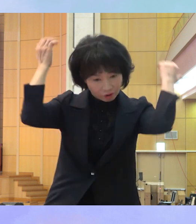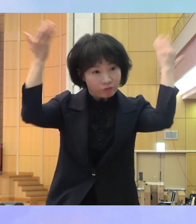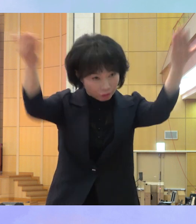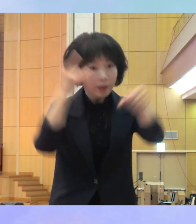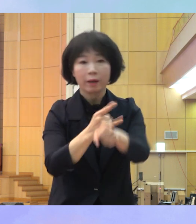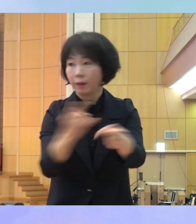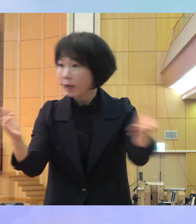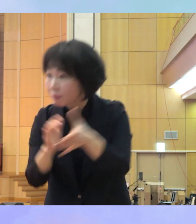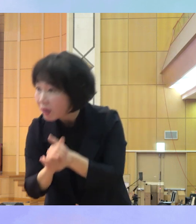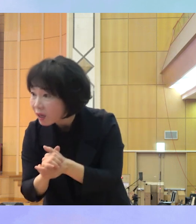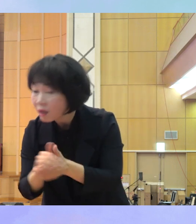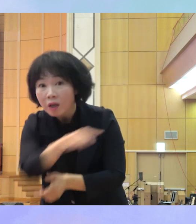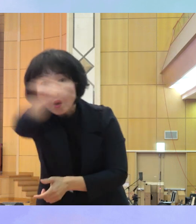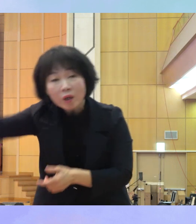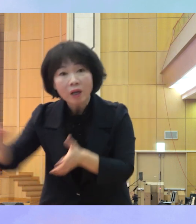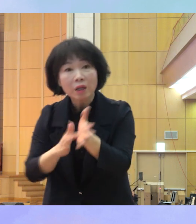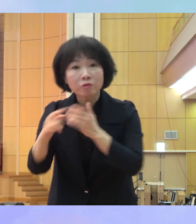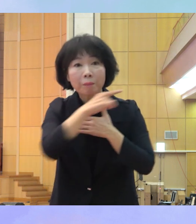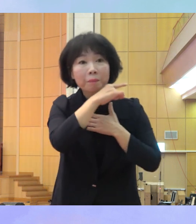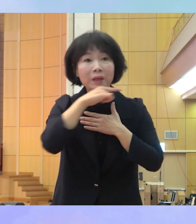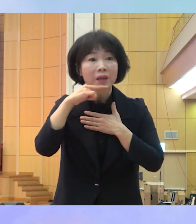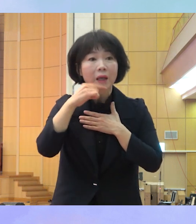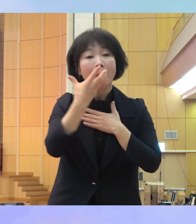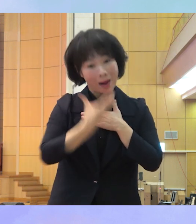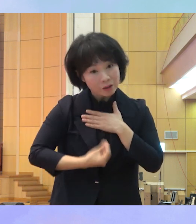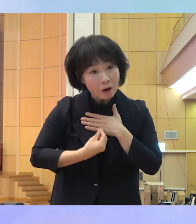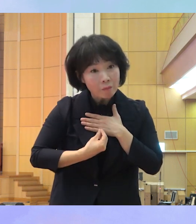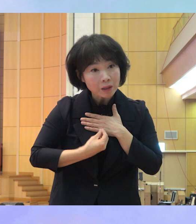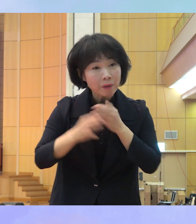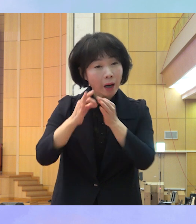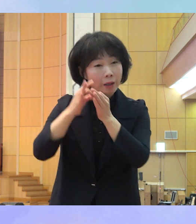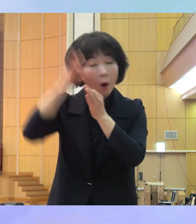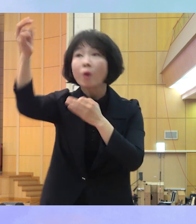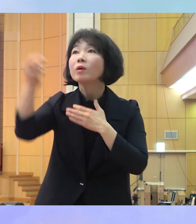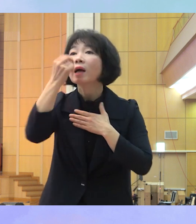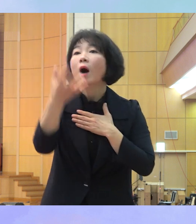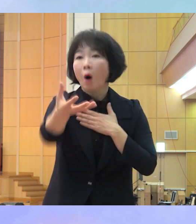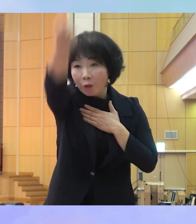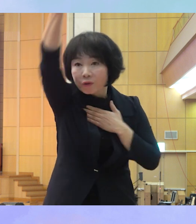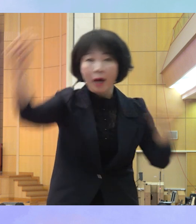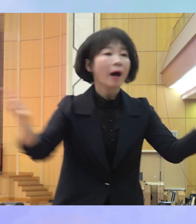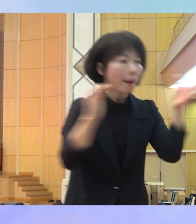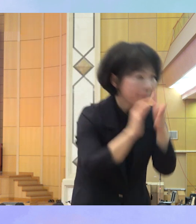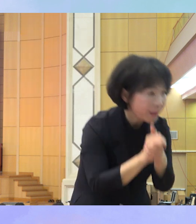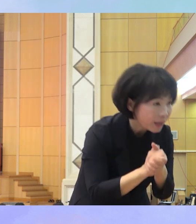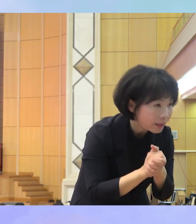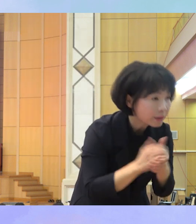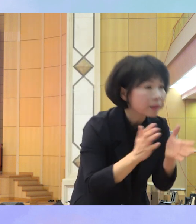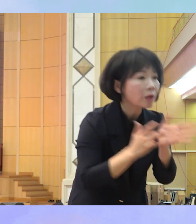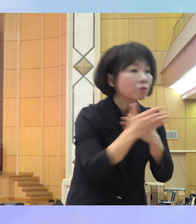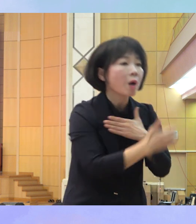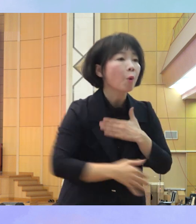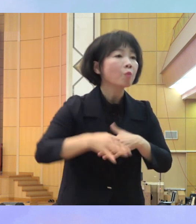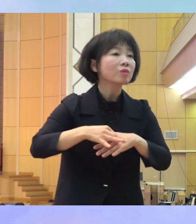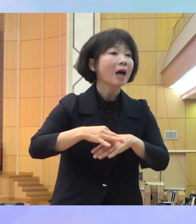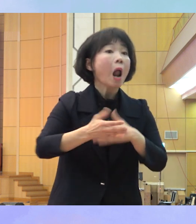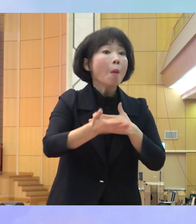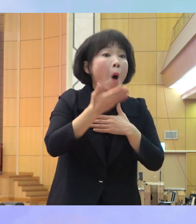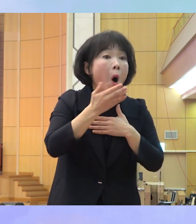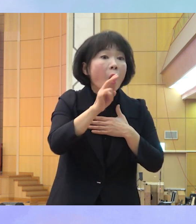살을 먹고 내 피를 마시는 자는 영생을 얻고, 할렐루야. 참 귀중한 겁니다,